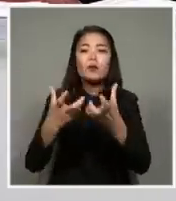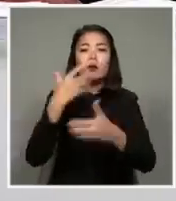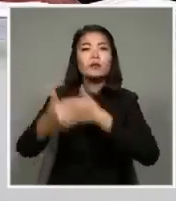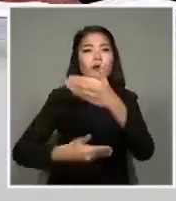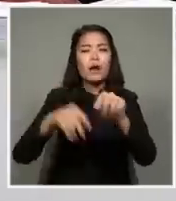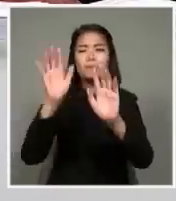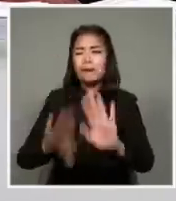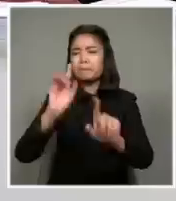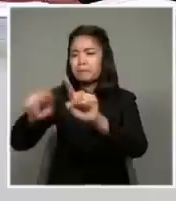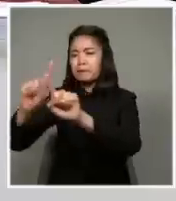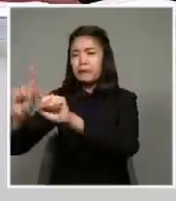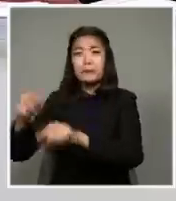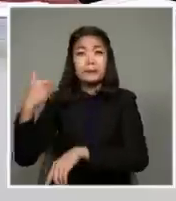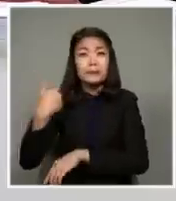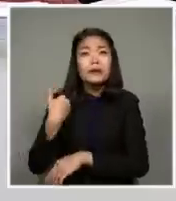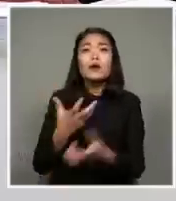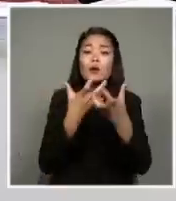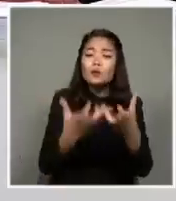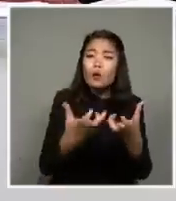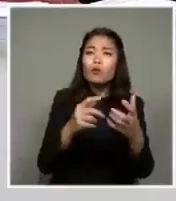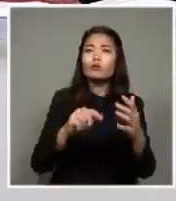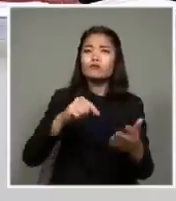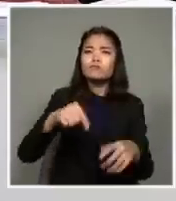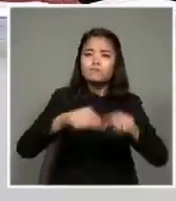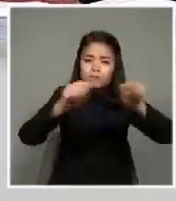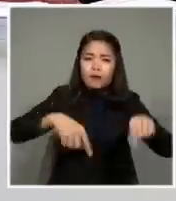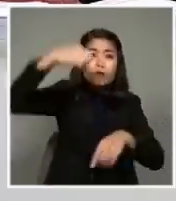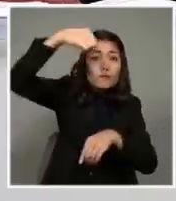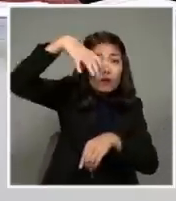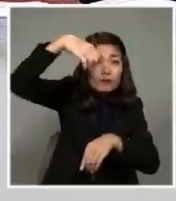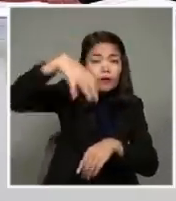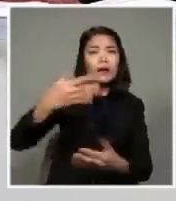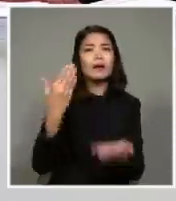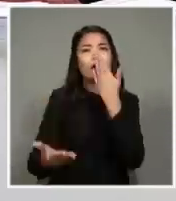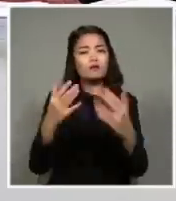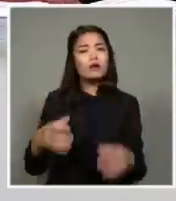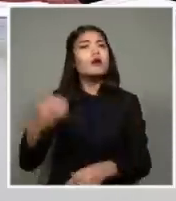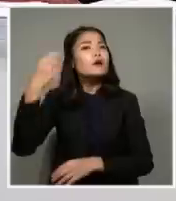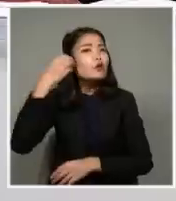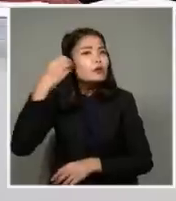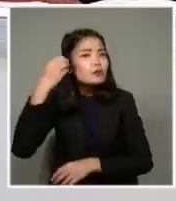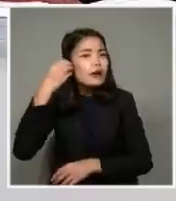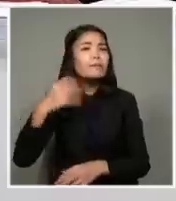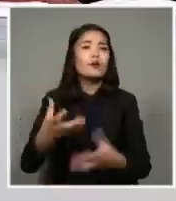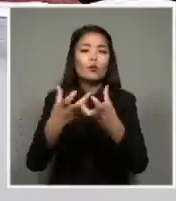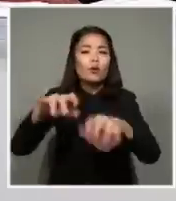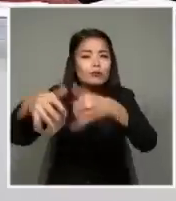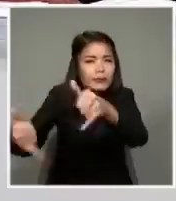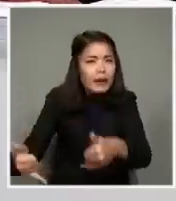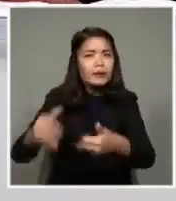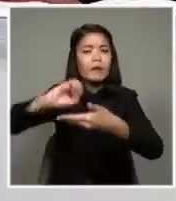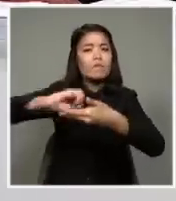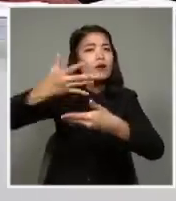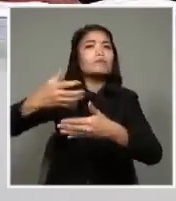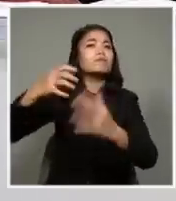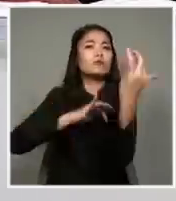สารพัดจริงๆค่ะ คือตั้งแต่สินค้าอิเล็กทรอนิกส์นะคะหรือว่าจะเป็นอุปกรณ์ที่เกี่ยวข้องกับโทรศัพท์มือถือของเล่นก็มีฮาร์ดแวร์ก็หลากหลาย